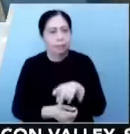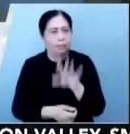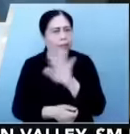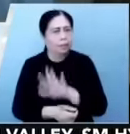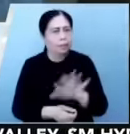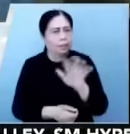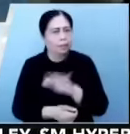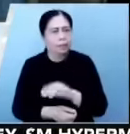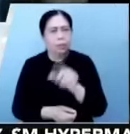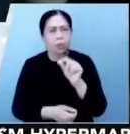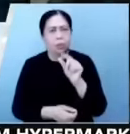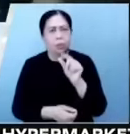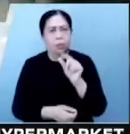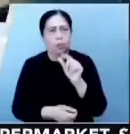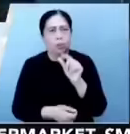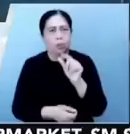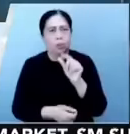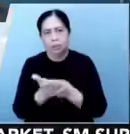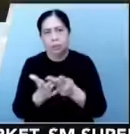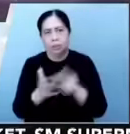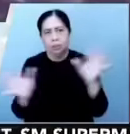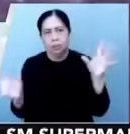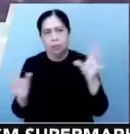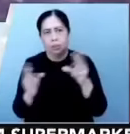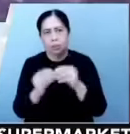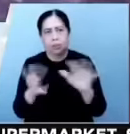20 milyong piso ang halaga ng pinsala.